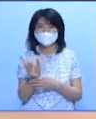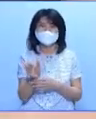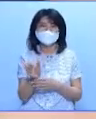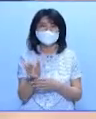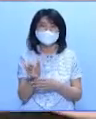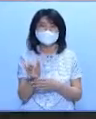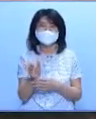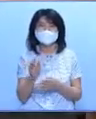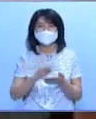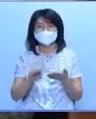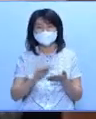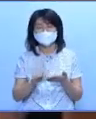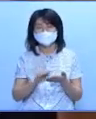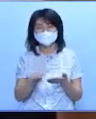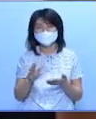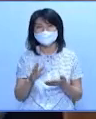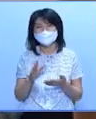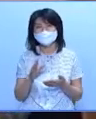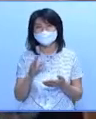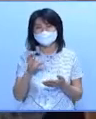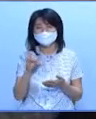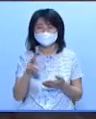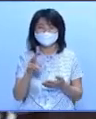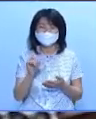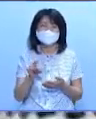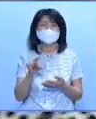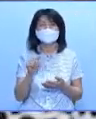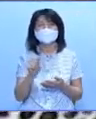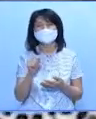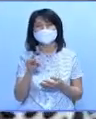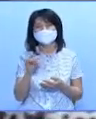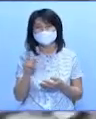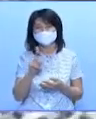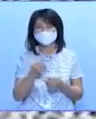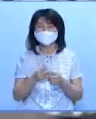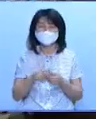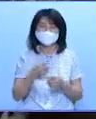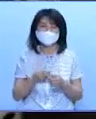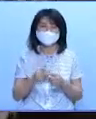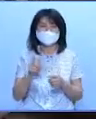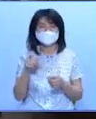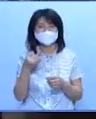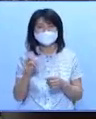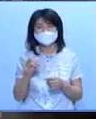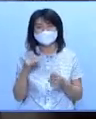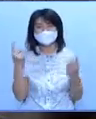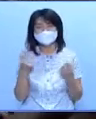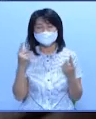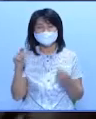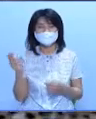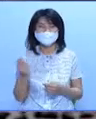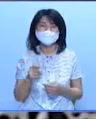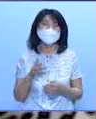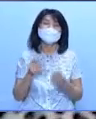«Слава советским ракетчикам и зенитчикам», потому что это герои Великой Отечественной войны. Конкурс начался 15